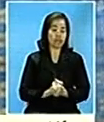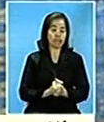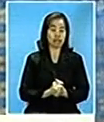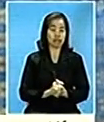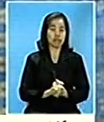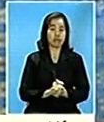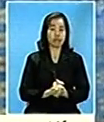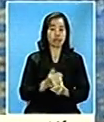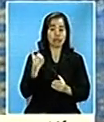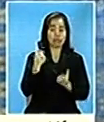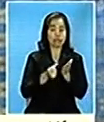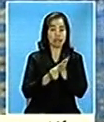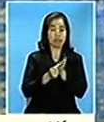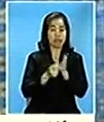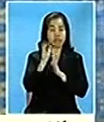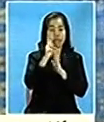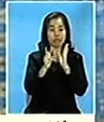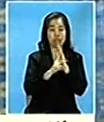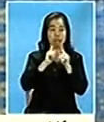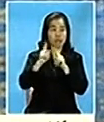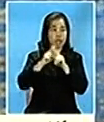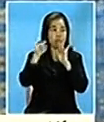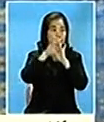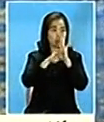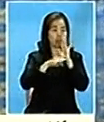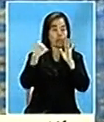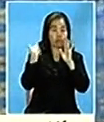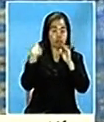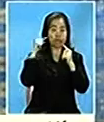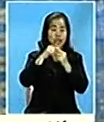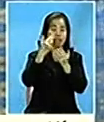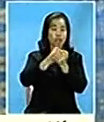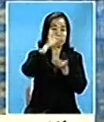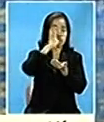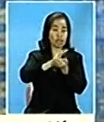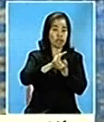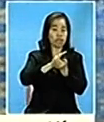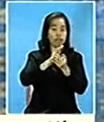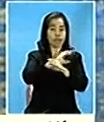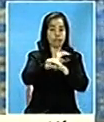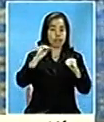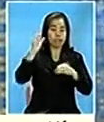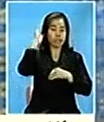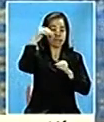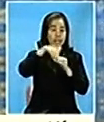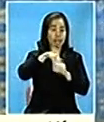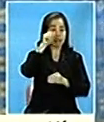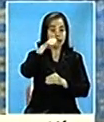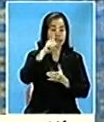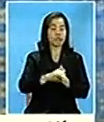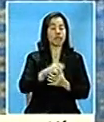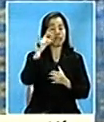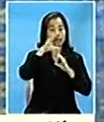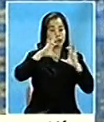จะมีการปรับแก้กฎหมายบางข้อเพื่อให้การลงทุนอันนี้ปราศจากความเสี่ยงรัฐบาลก็คิดดี